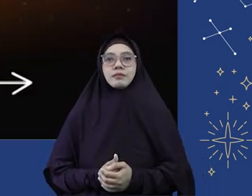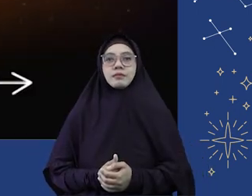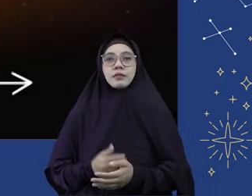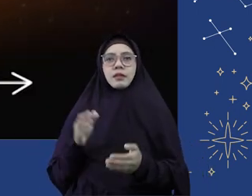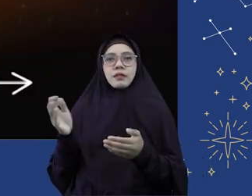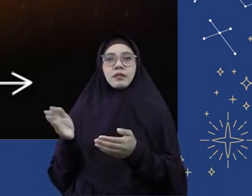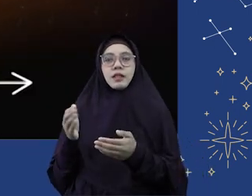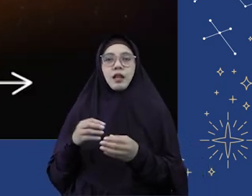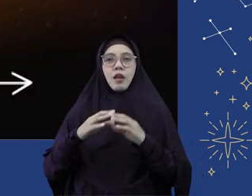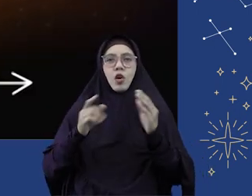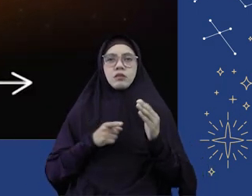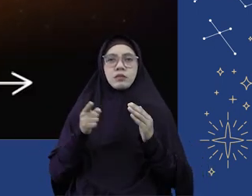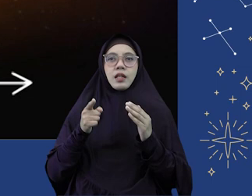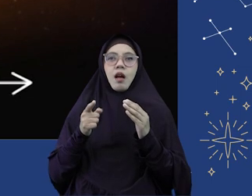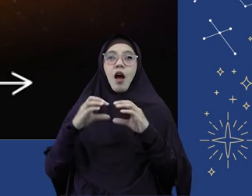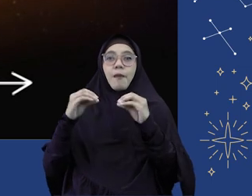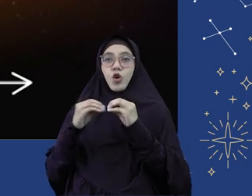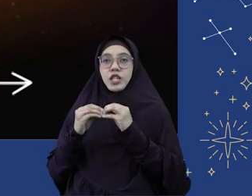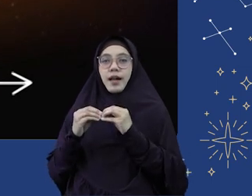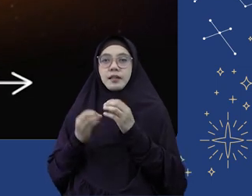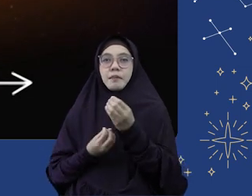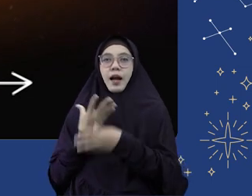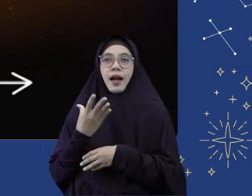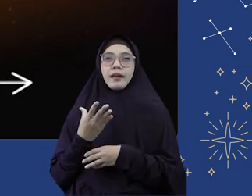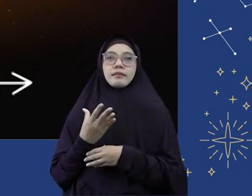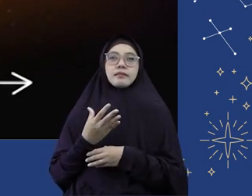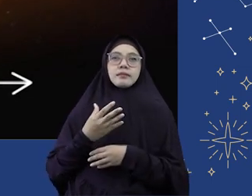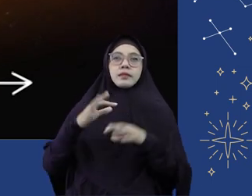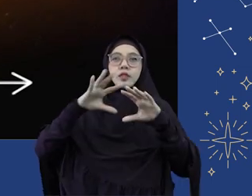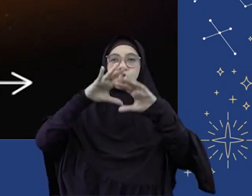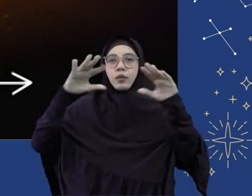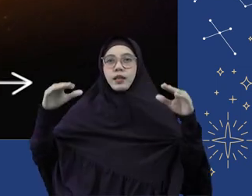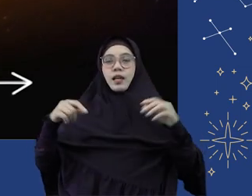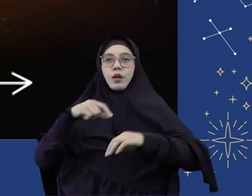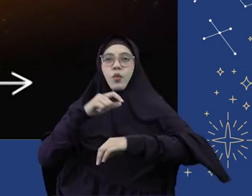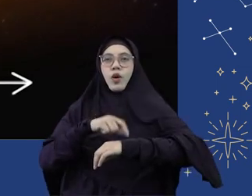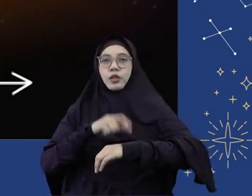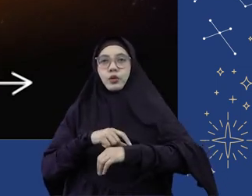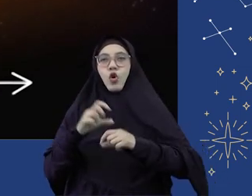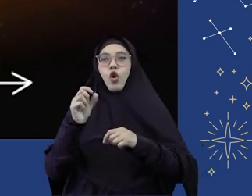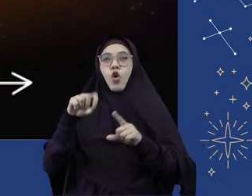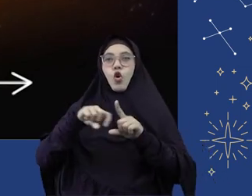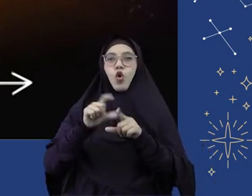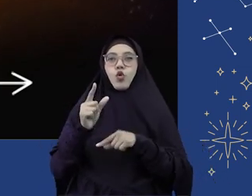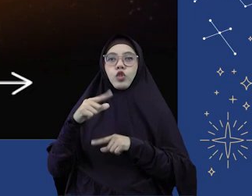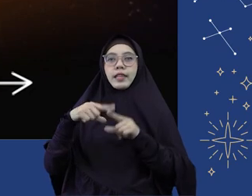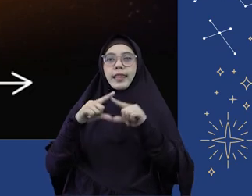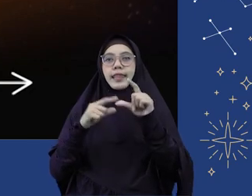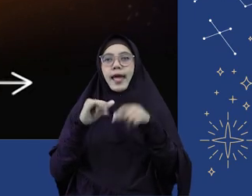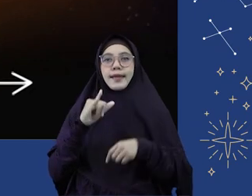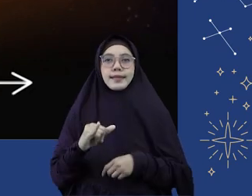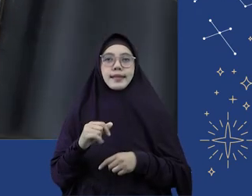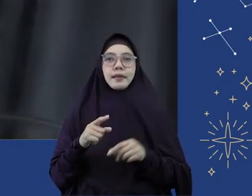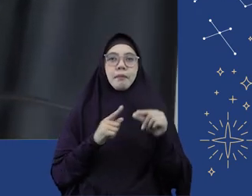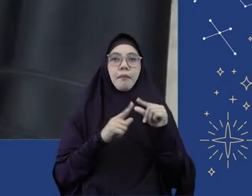observatorium dikembangkan pada pengamatan fenomena astronomi domain waktu seperti akulturasi Nova dan transit